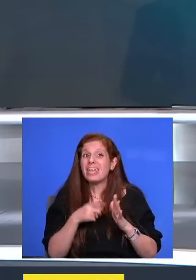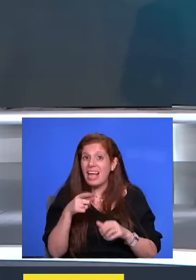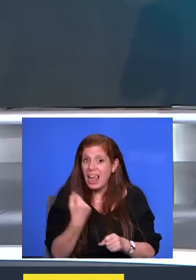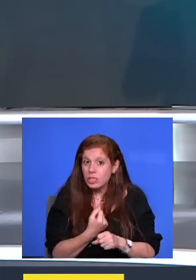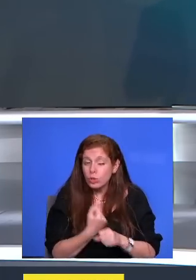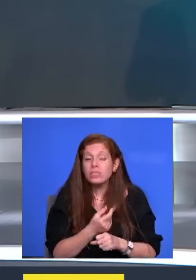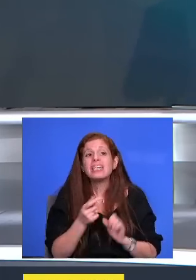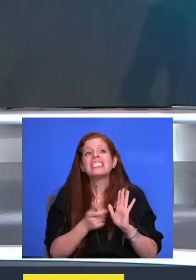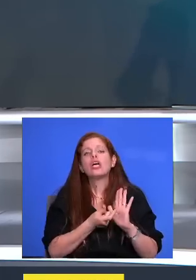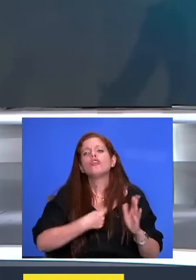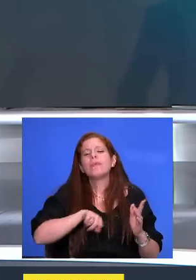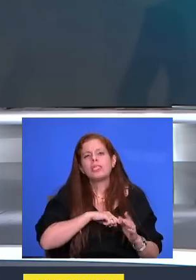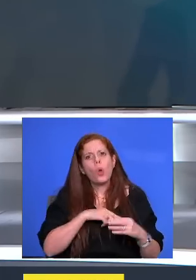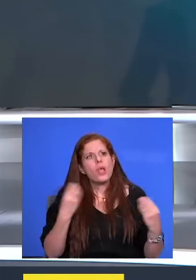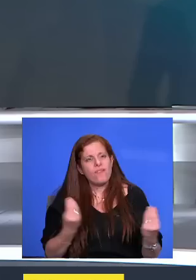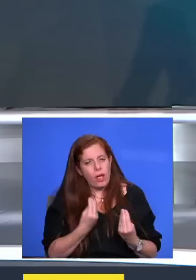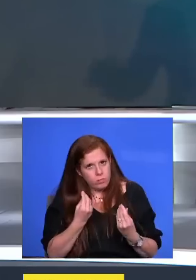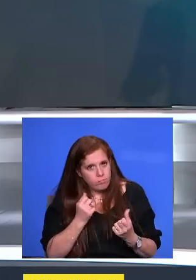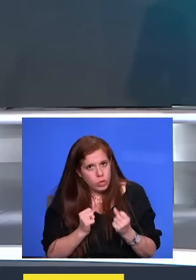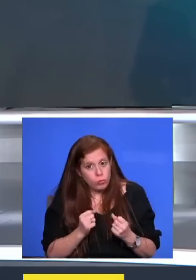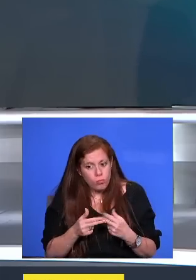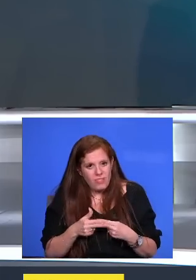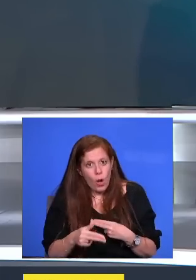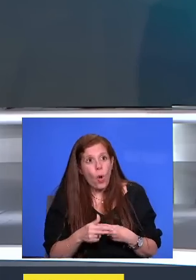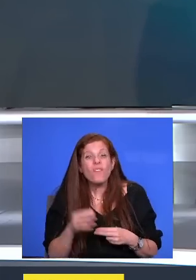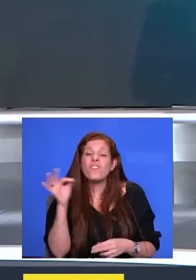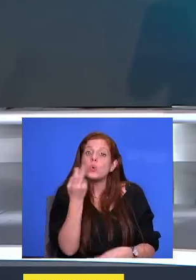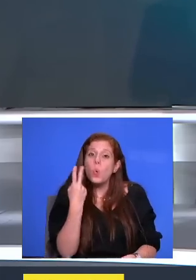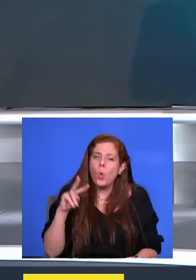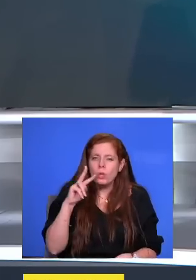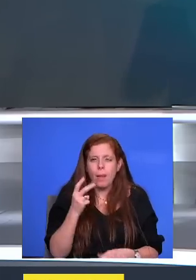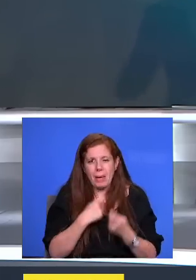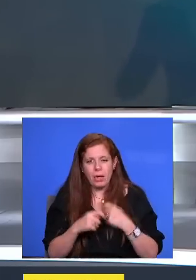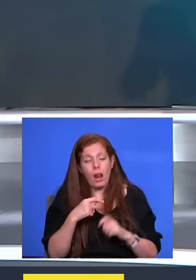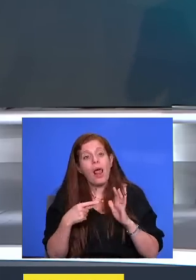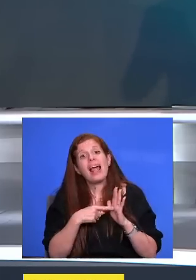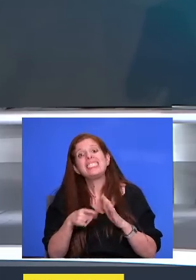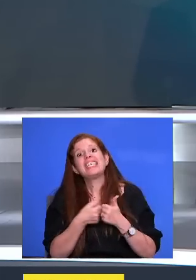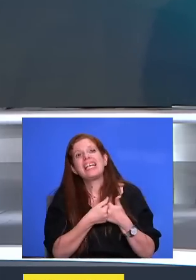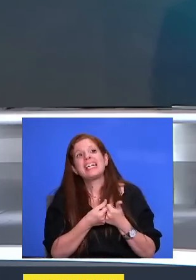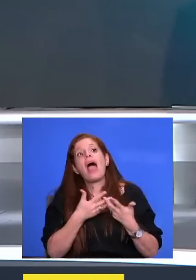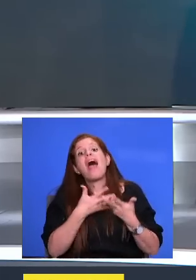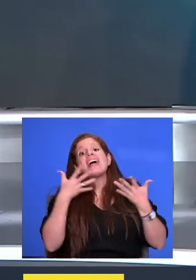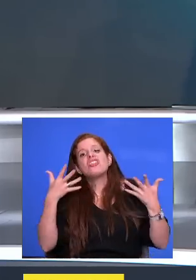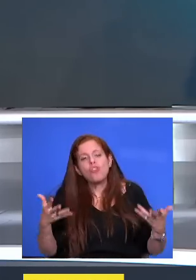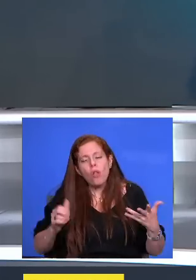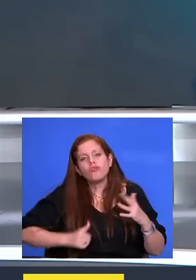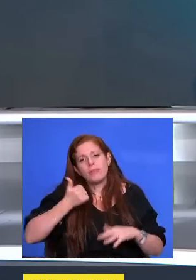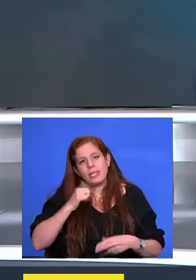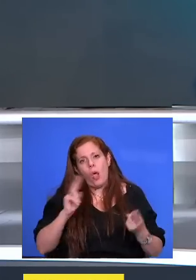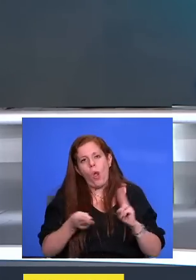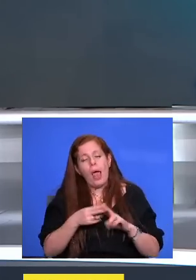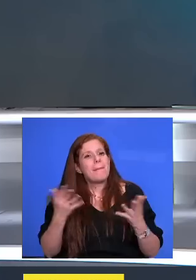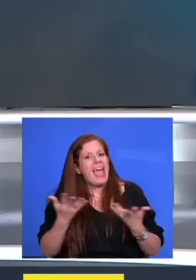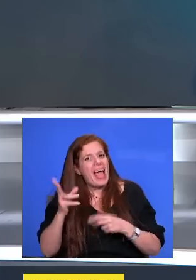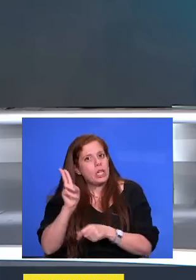איתנו צעדים חריפים שבטווח הקרוב יפגעו עוד יותר בכלכלה. לכן זה האתגר הגדול של מנהיגי העולם. איך לשמור